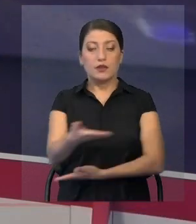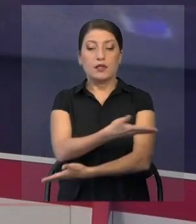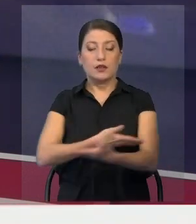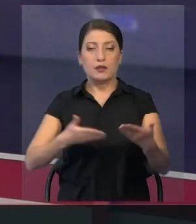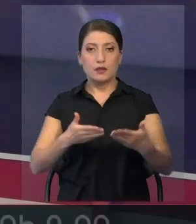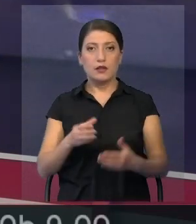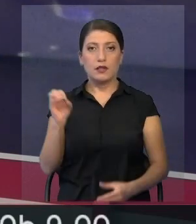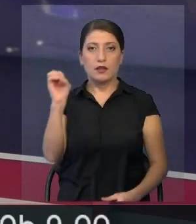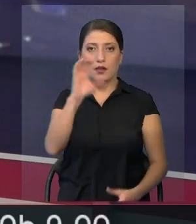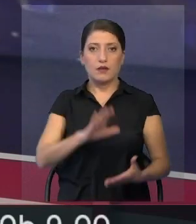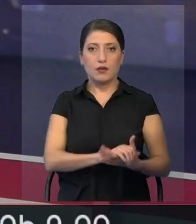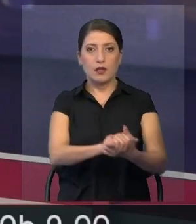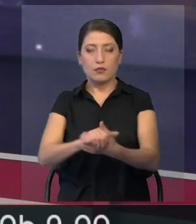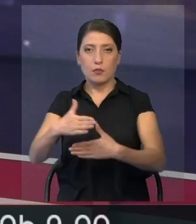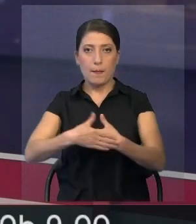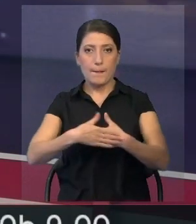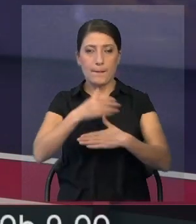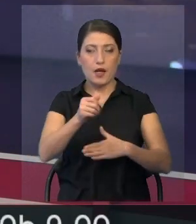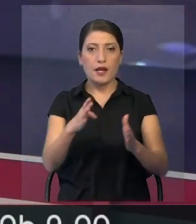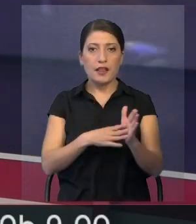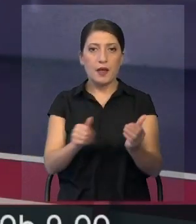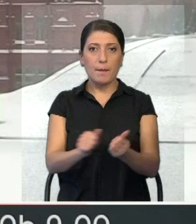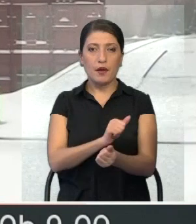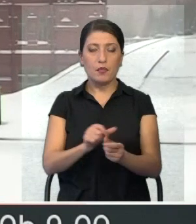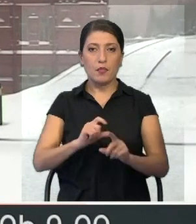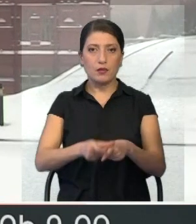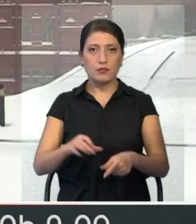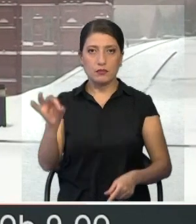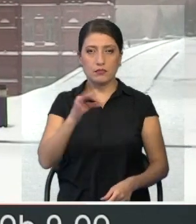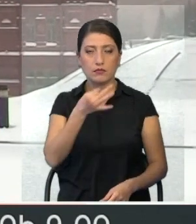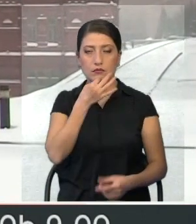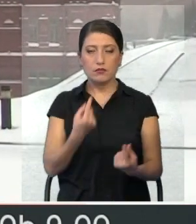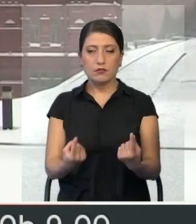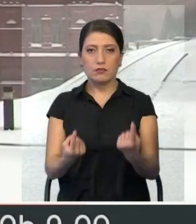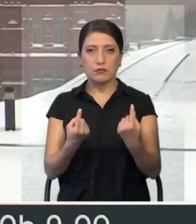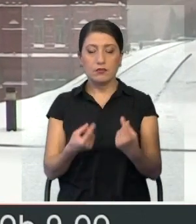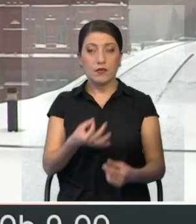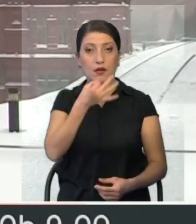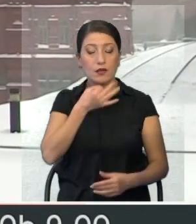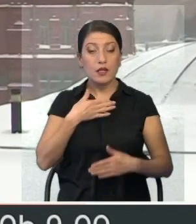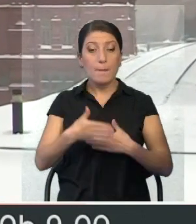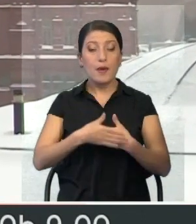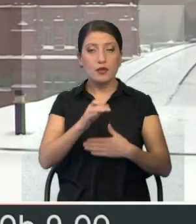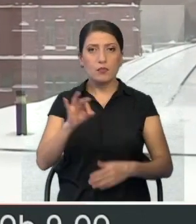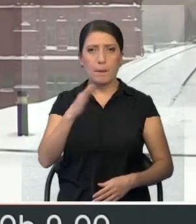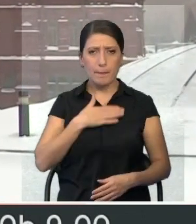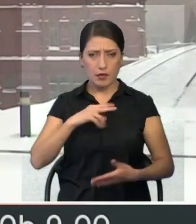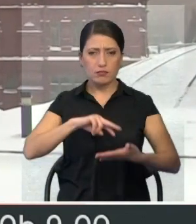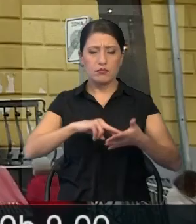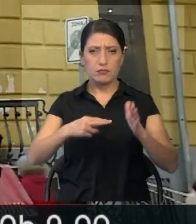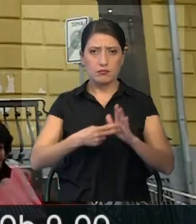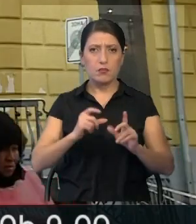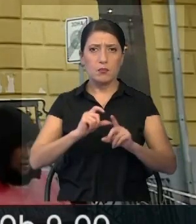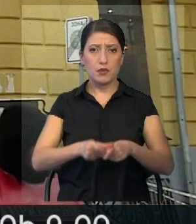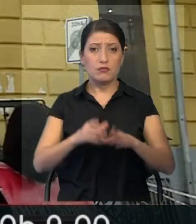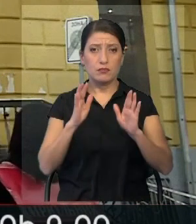լինեն Եվրամիության սանկցիաների 9-րդ փաթեթին արձագանքելու համար։ Երբ պաշտոնապես մեզ ասեն պատժամիջոցների մասին, մենք կձևակերպենք մեր